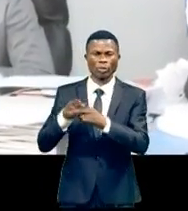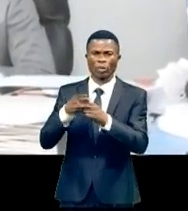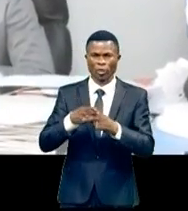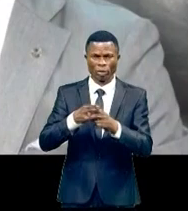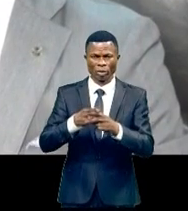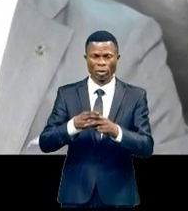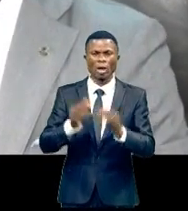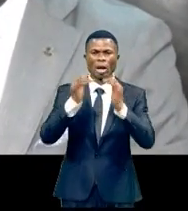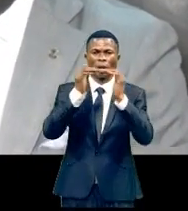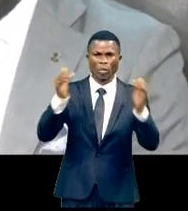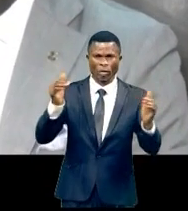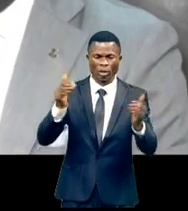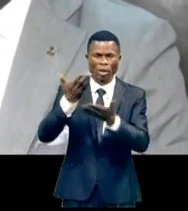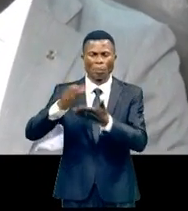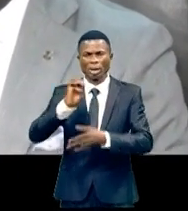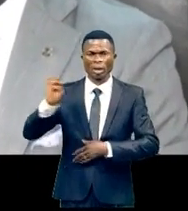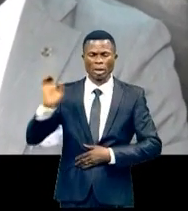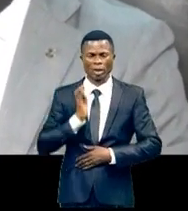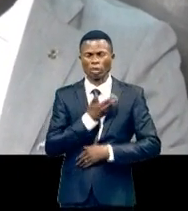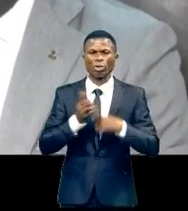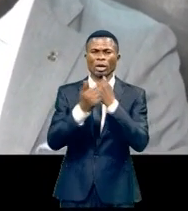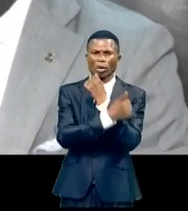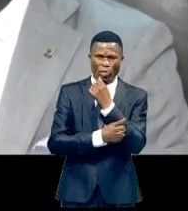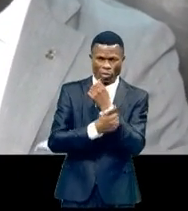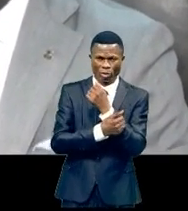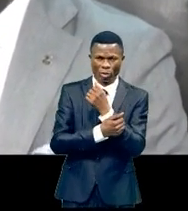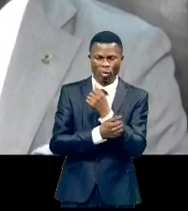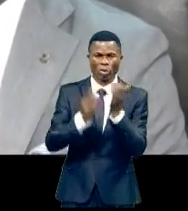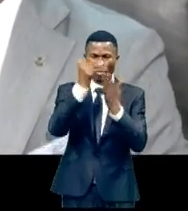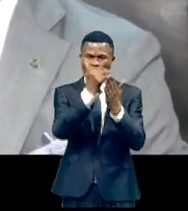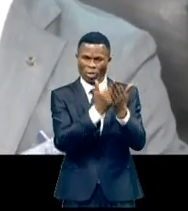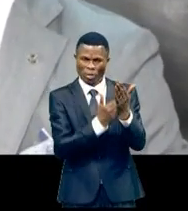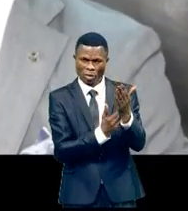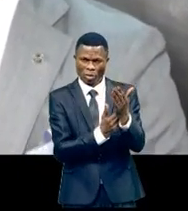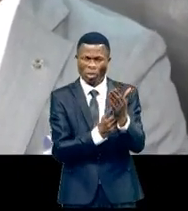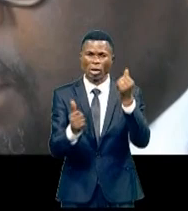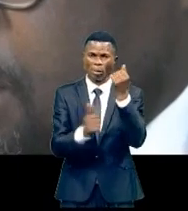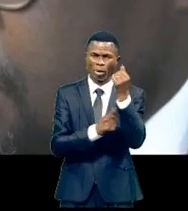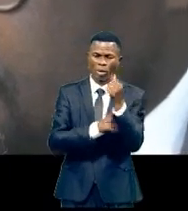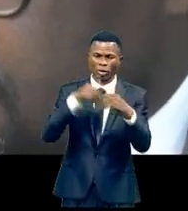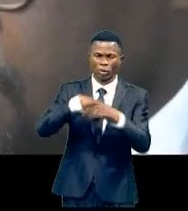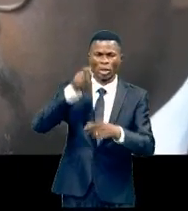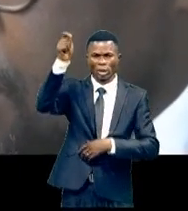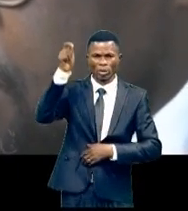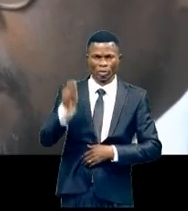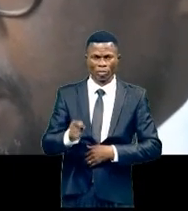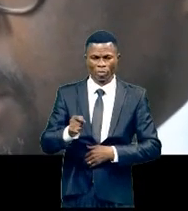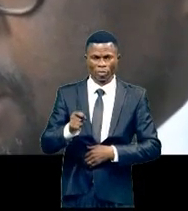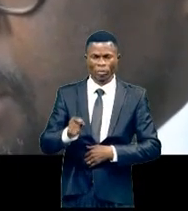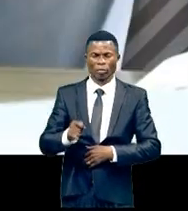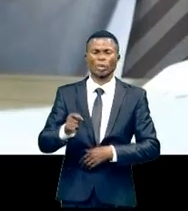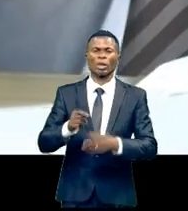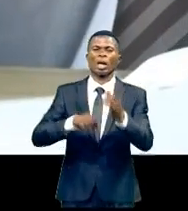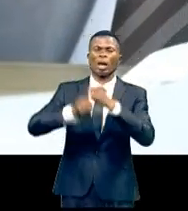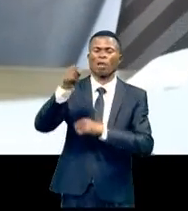la pacification de la partie est du pays, les recrutements des hommes au sein de l'armée, la mise à la retraite